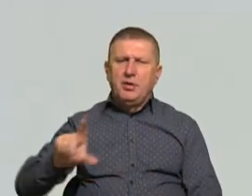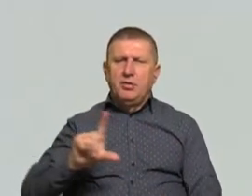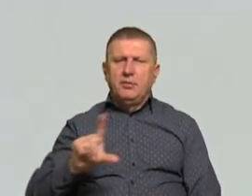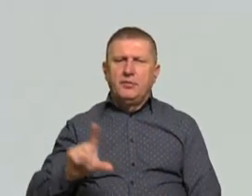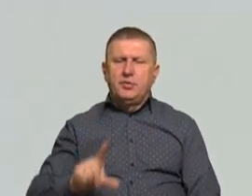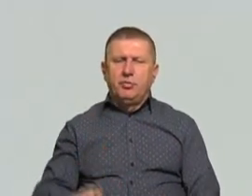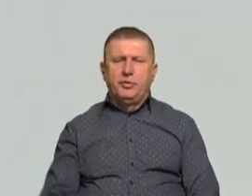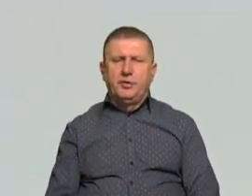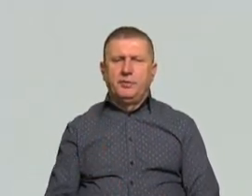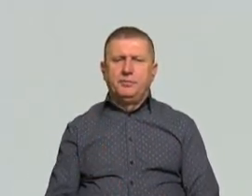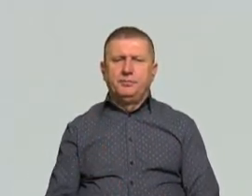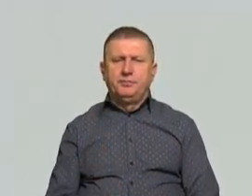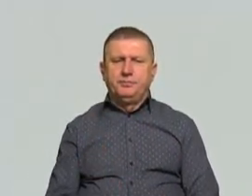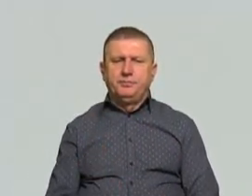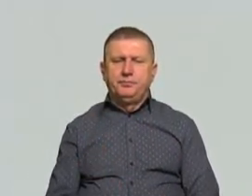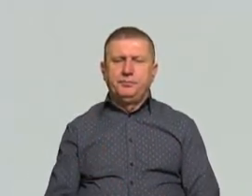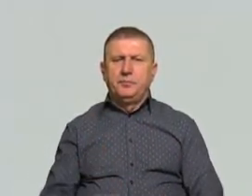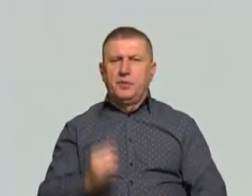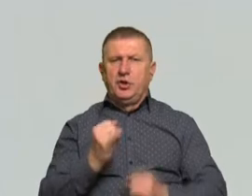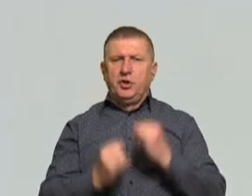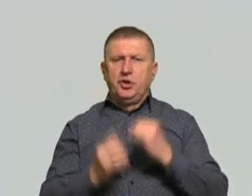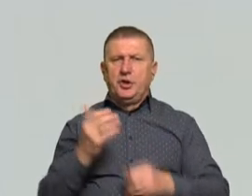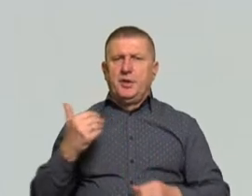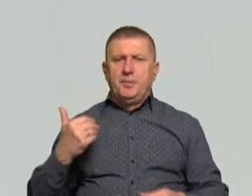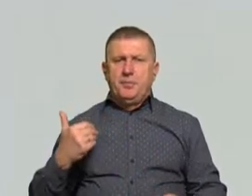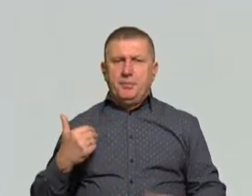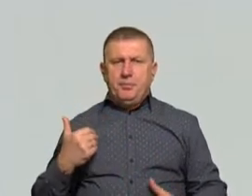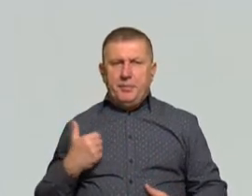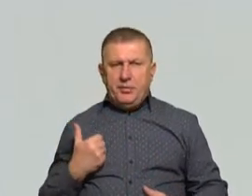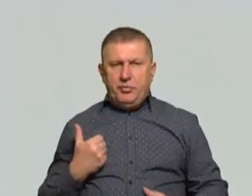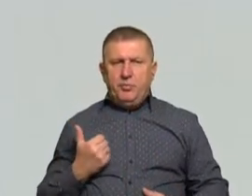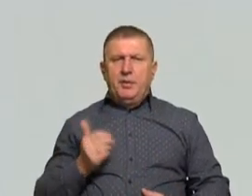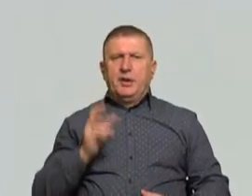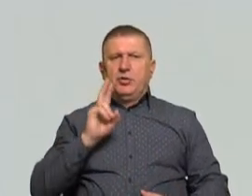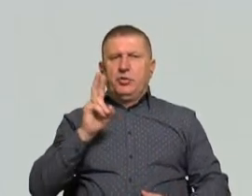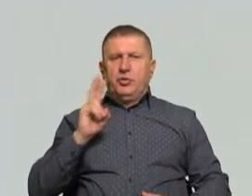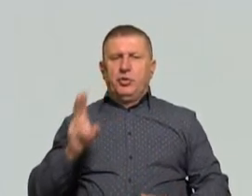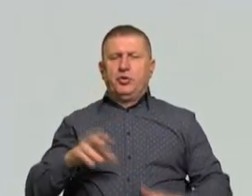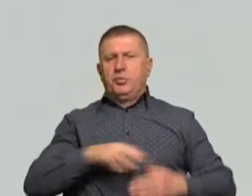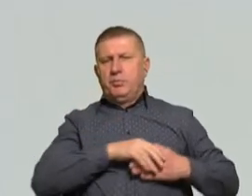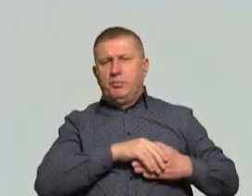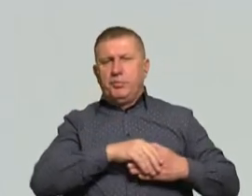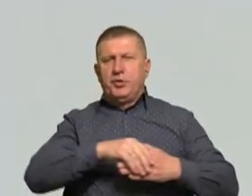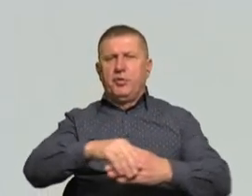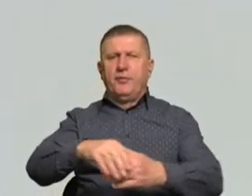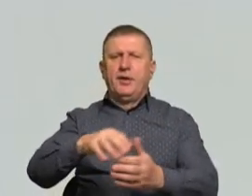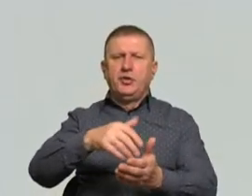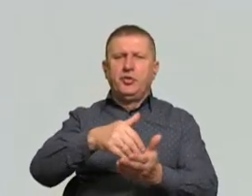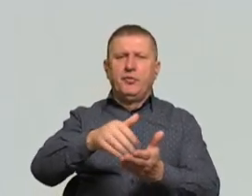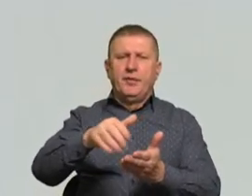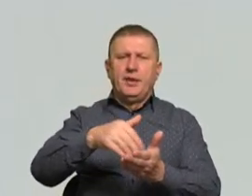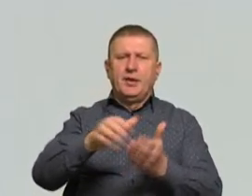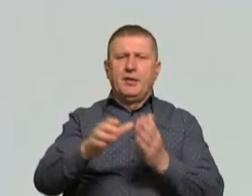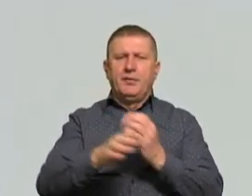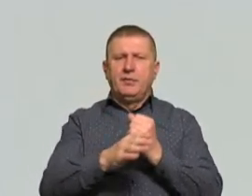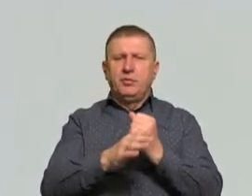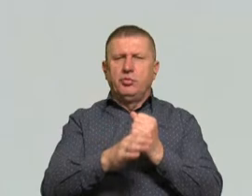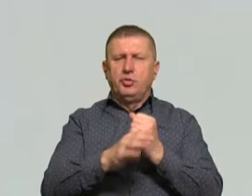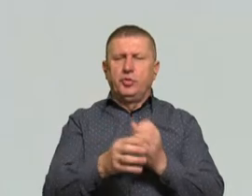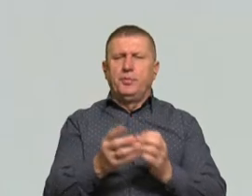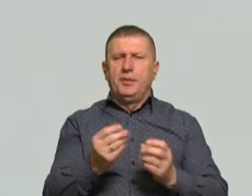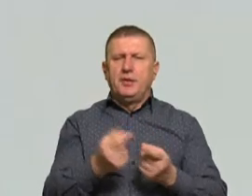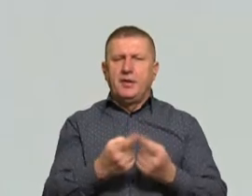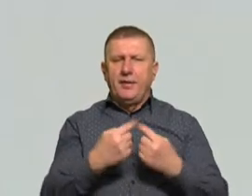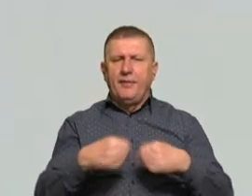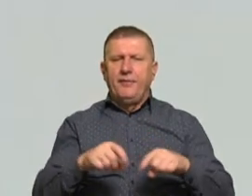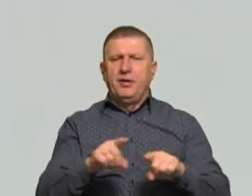No, jeśli byłby deweloper, który by prowadził inwestycje w ten sposób, tak, wydawał tak potężne pieniądze i realizował